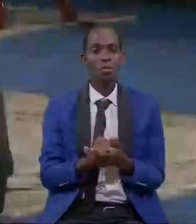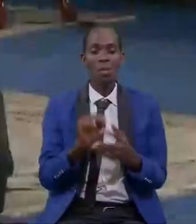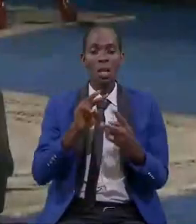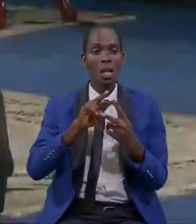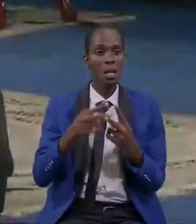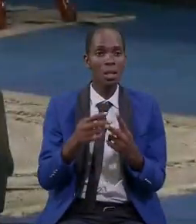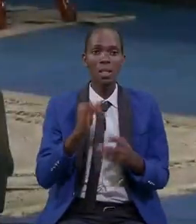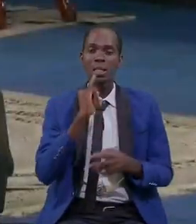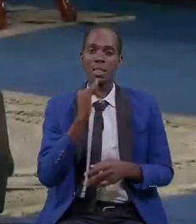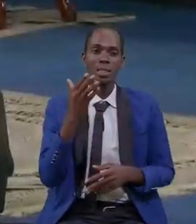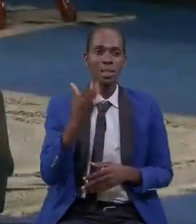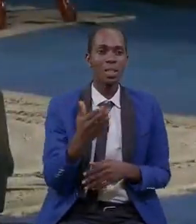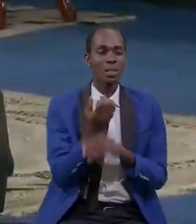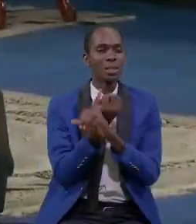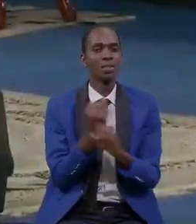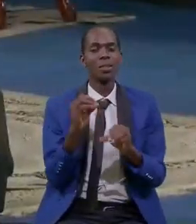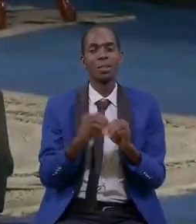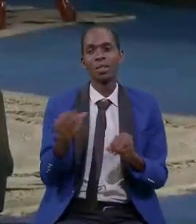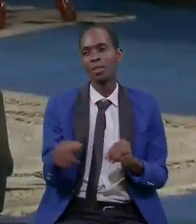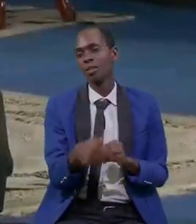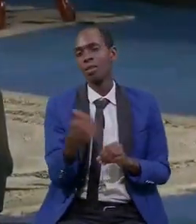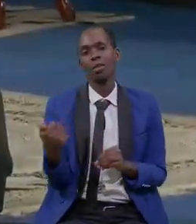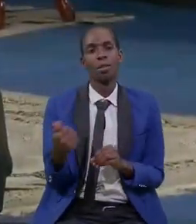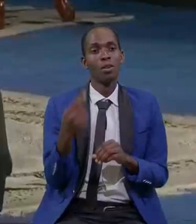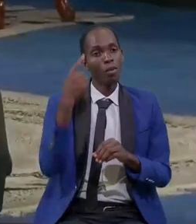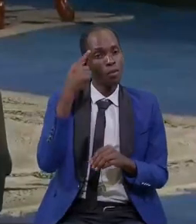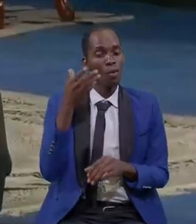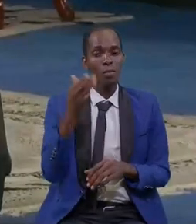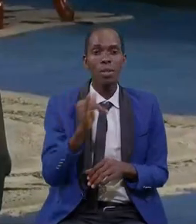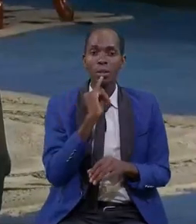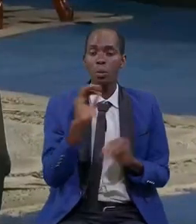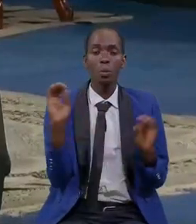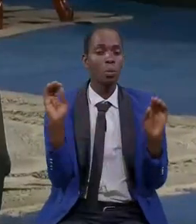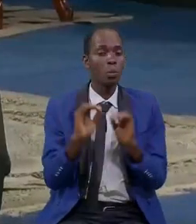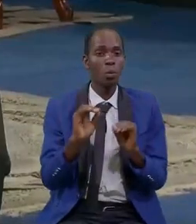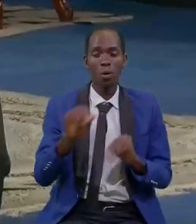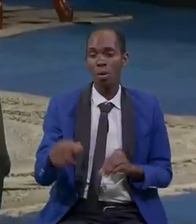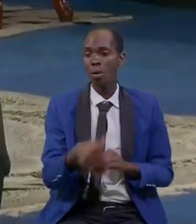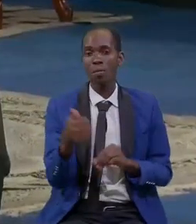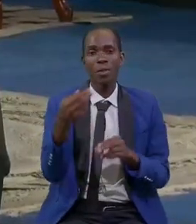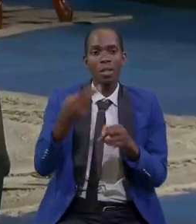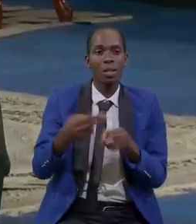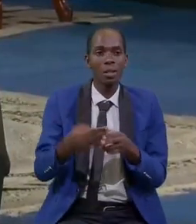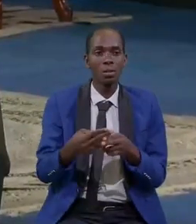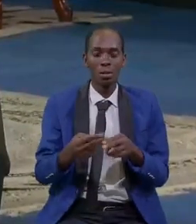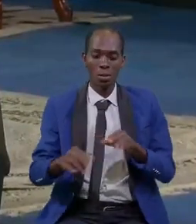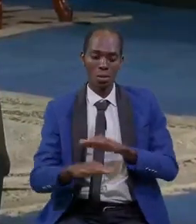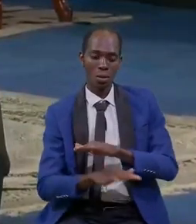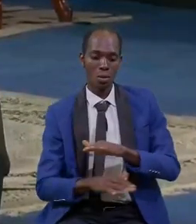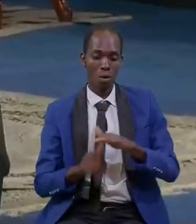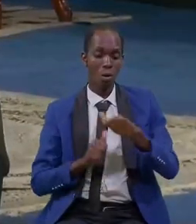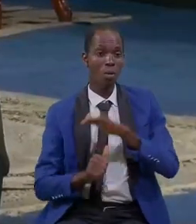salut en aucun autre nom. Car il n'y a aucun autre nom qui a été donné sous le